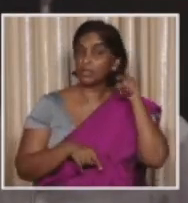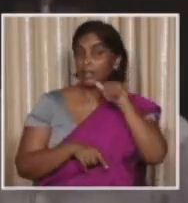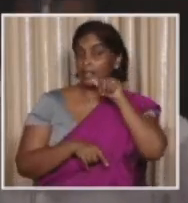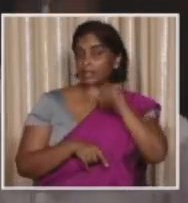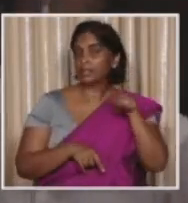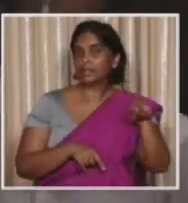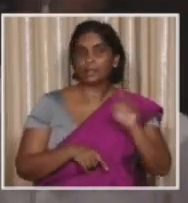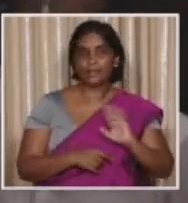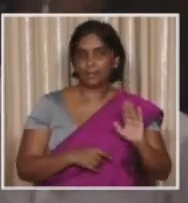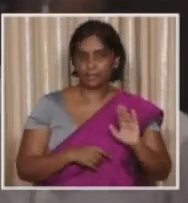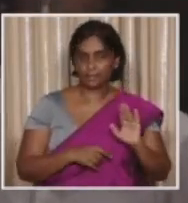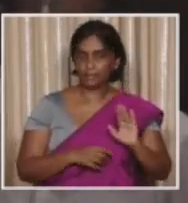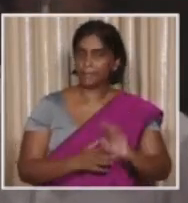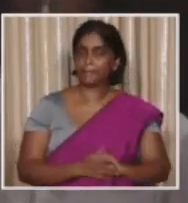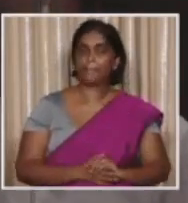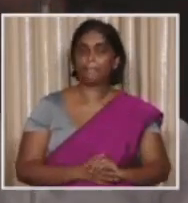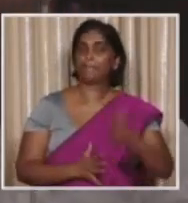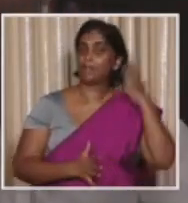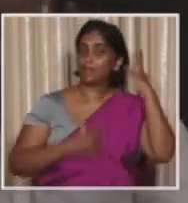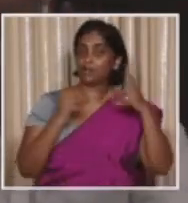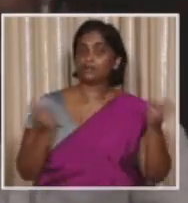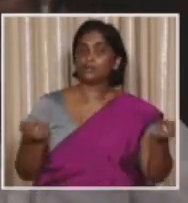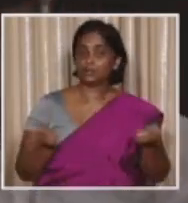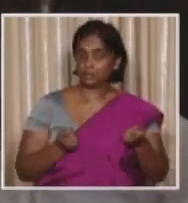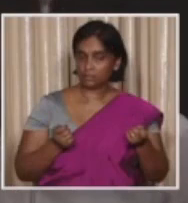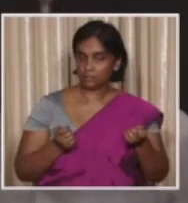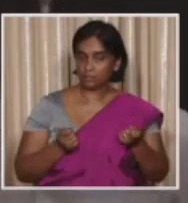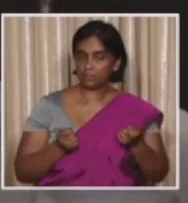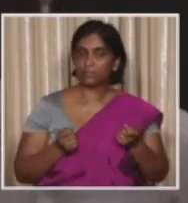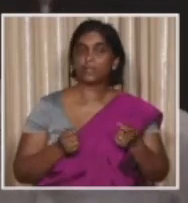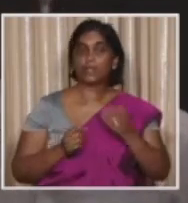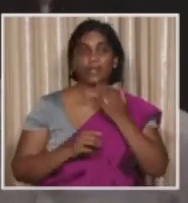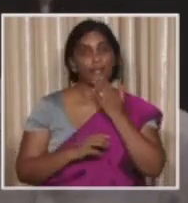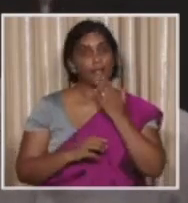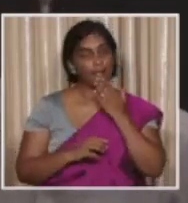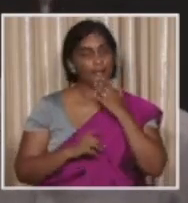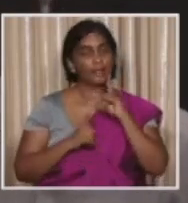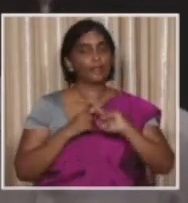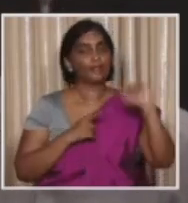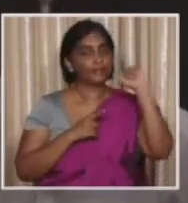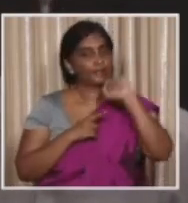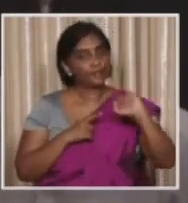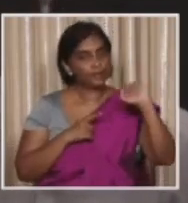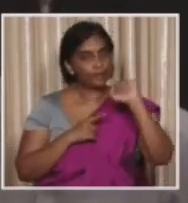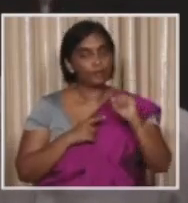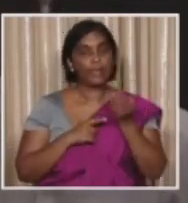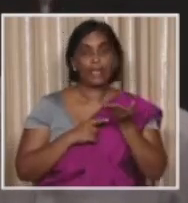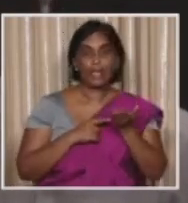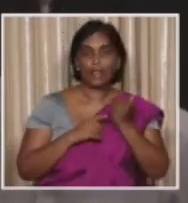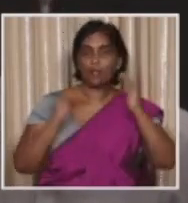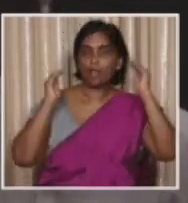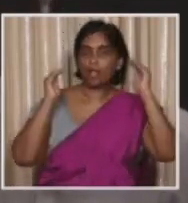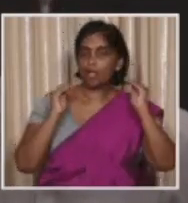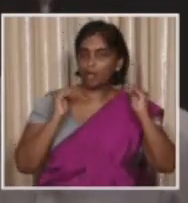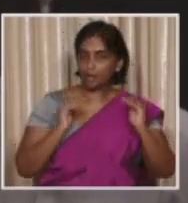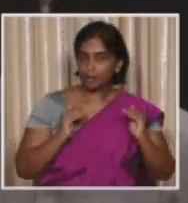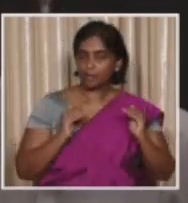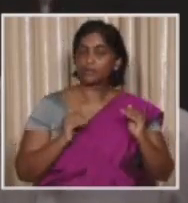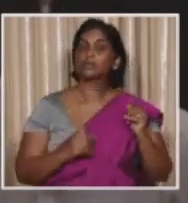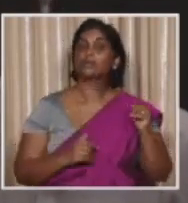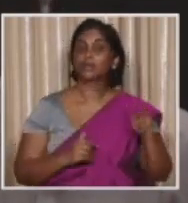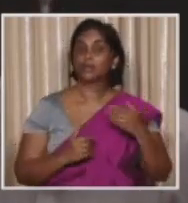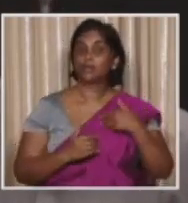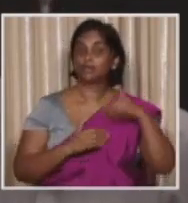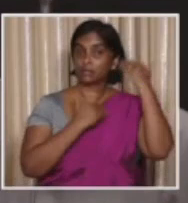යථාර්ථය කියලා. ලෝක වෙළඳපොලේ ඇමරිකාවේ යුරෝපේ ඉල්ලුම අඩු වෙනකොට